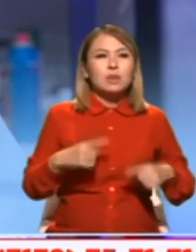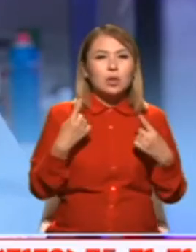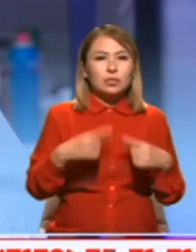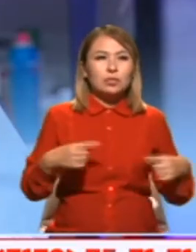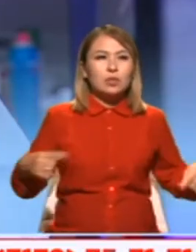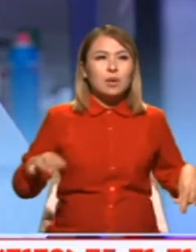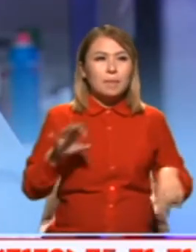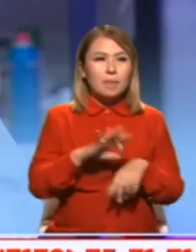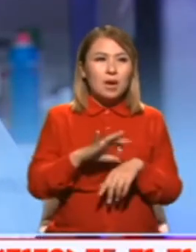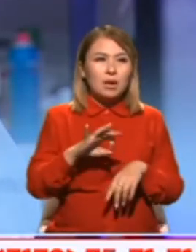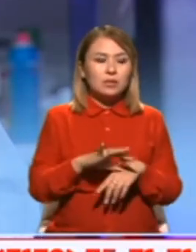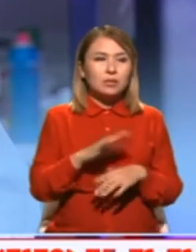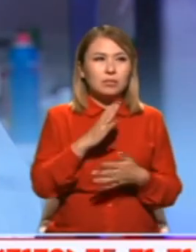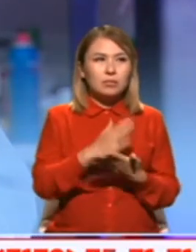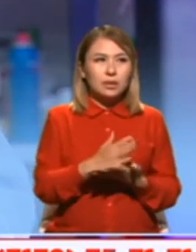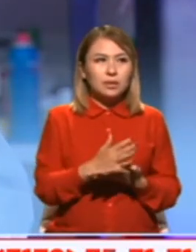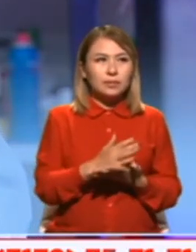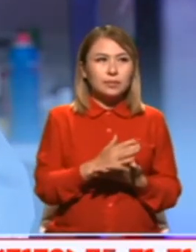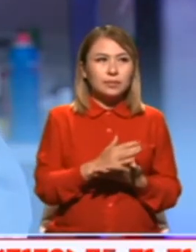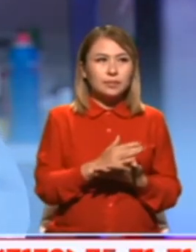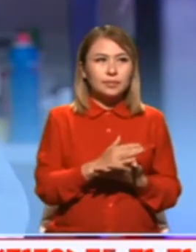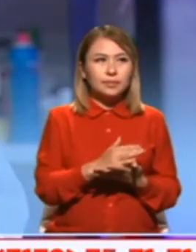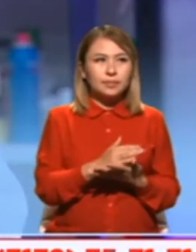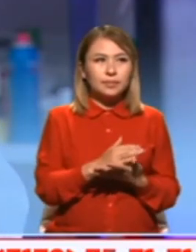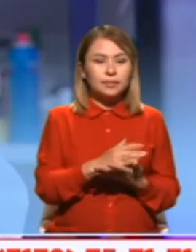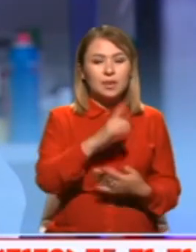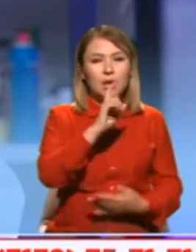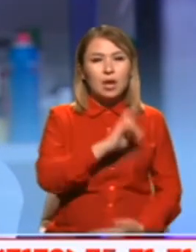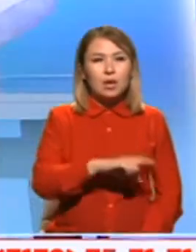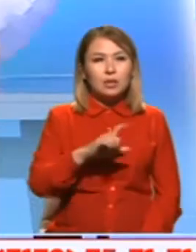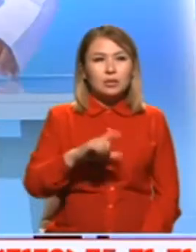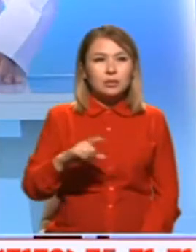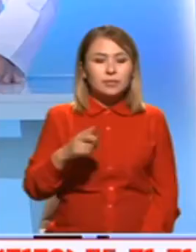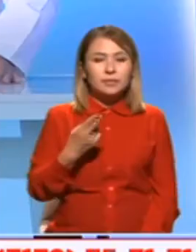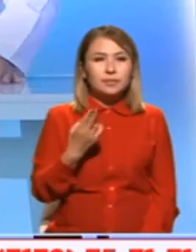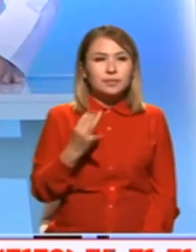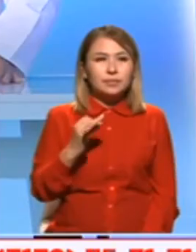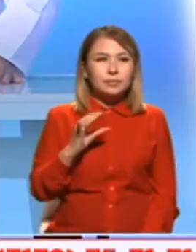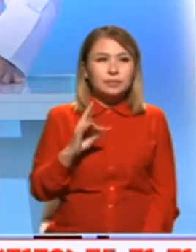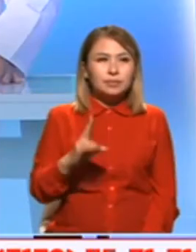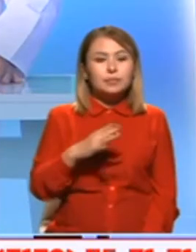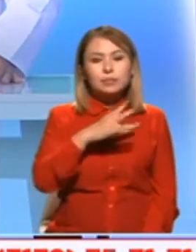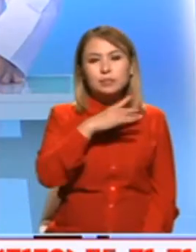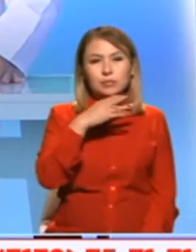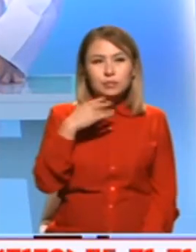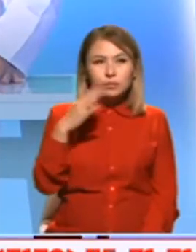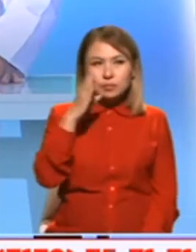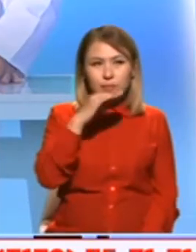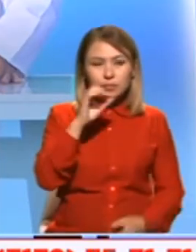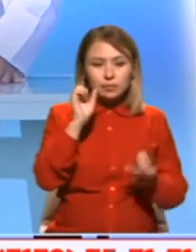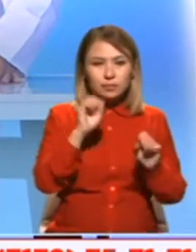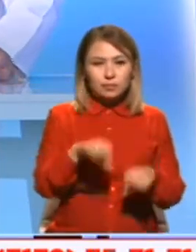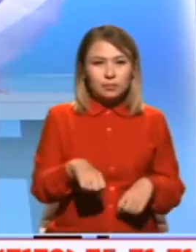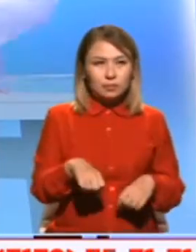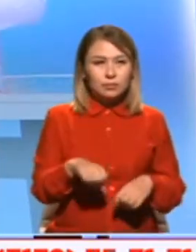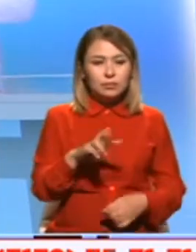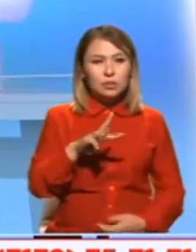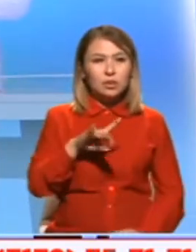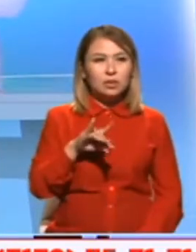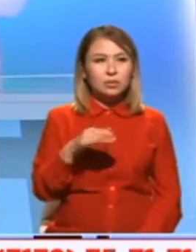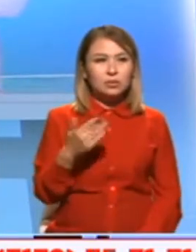алып келеміз. Және де ол жерде бізге адам организмінде, яғни цинктің жоғарылап кетуіне алып келуі мүмкін, мырыштың жоғарылап келуі